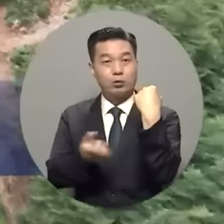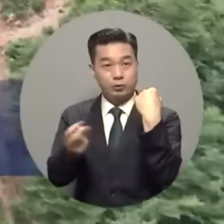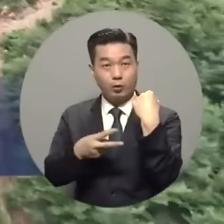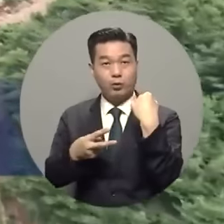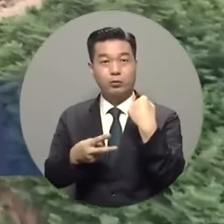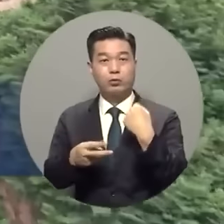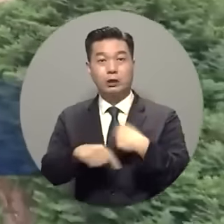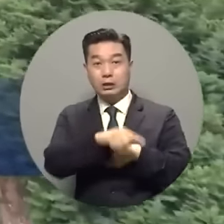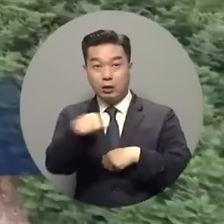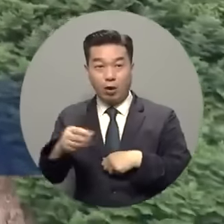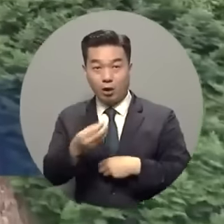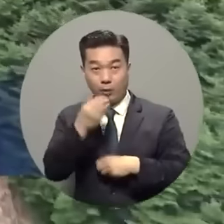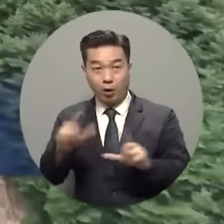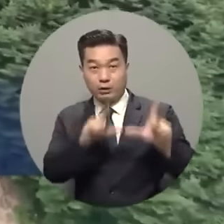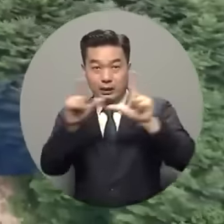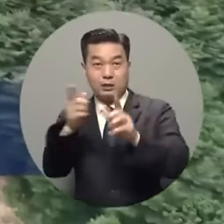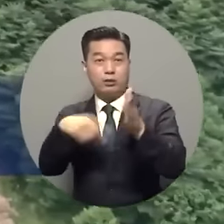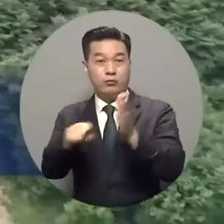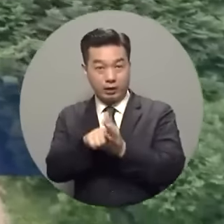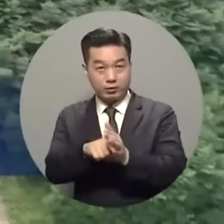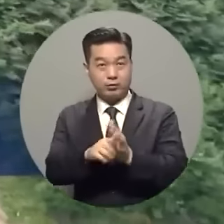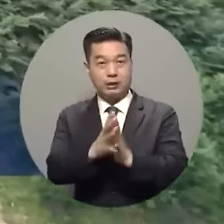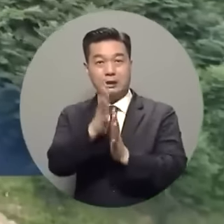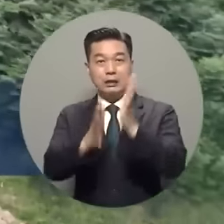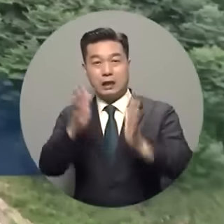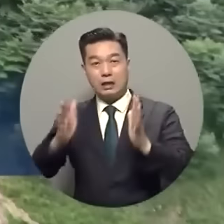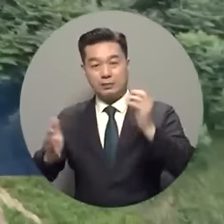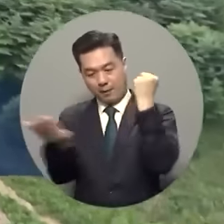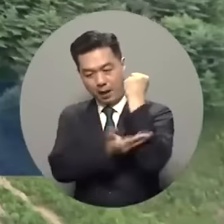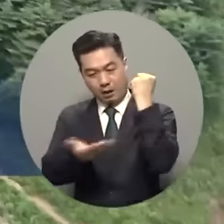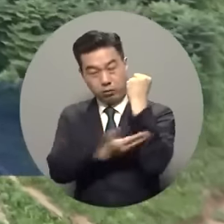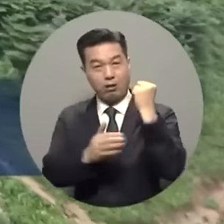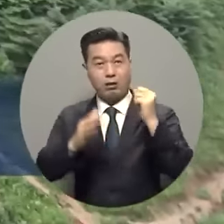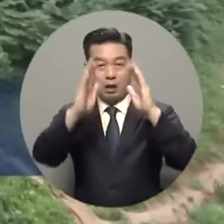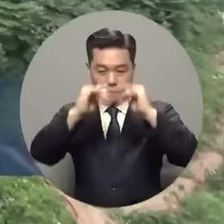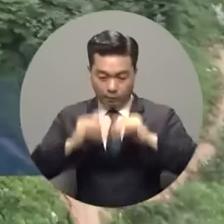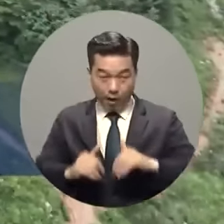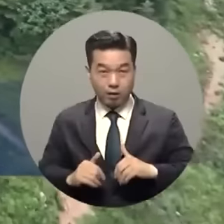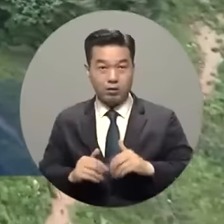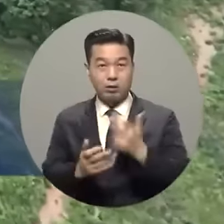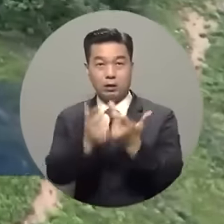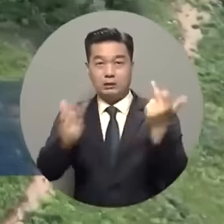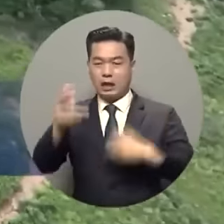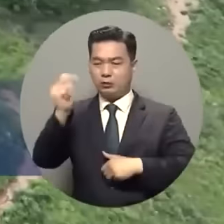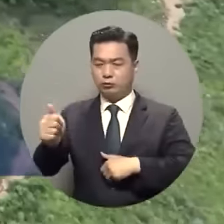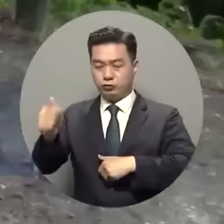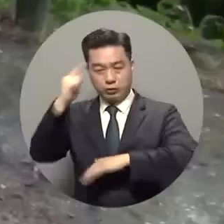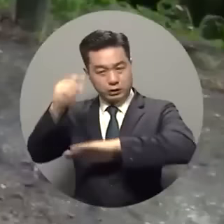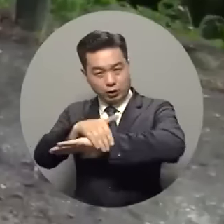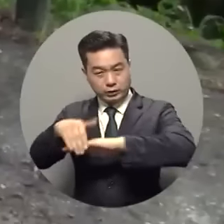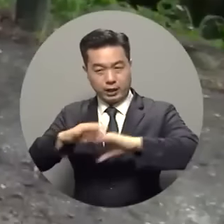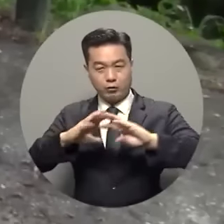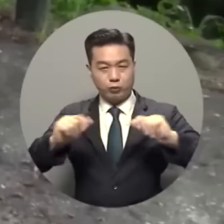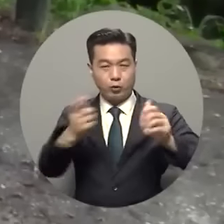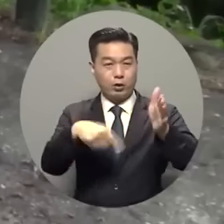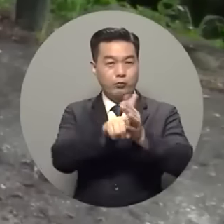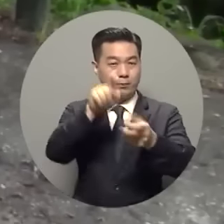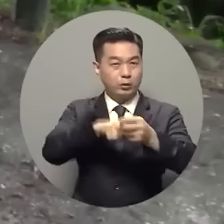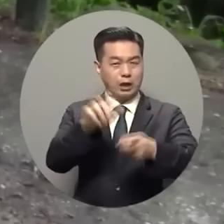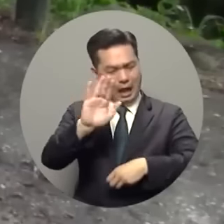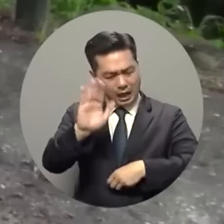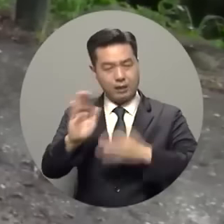위해이 살림 경영이 이루지고 있다 국토와 살림과 산주 위한 정책은 전혀 아니다라는 거죠 임도의